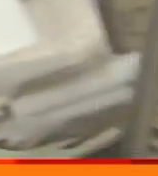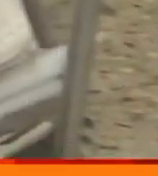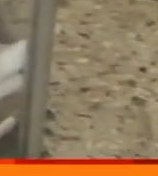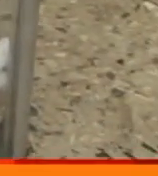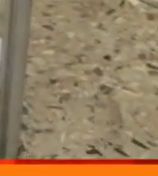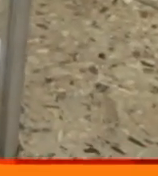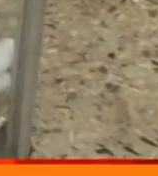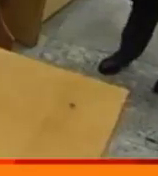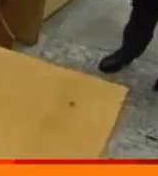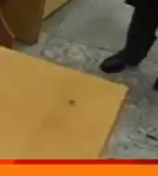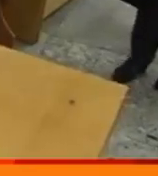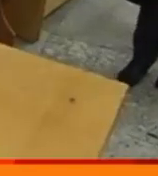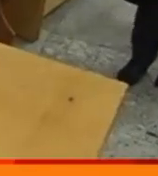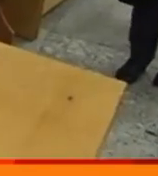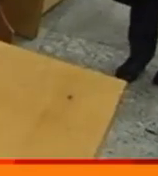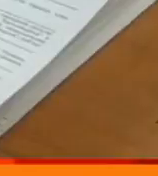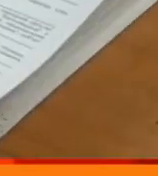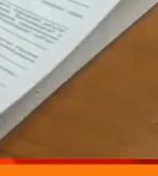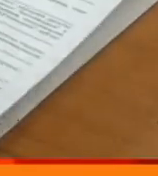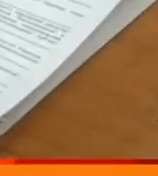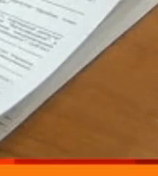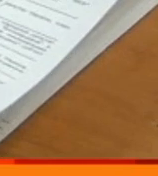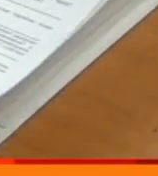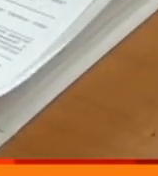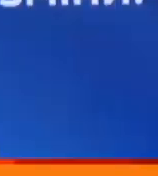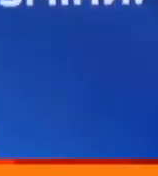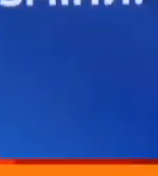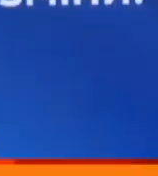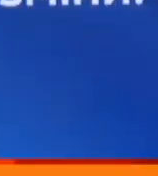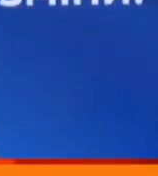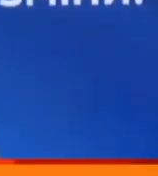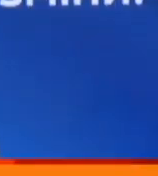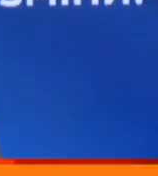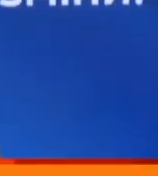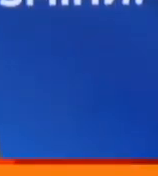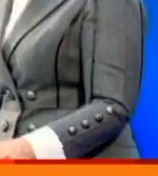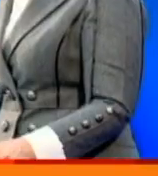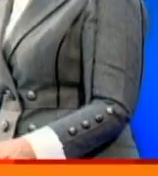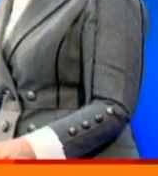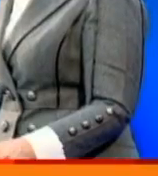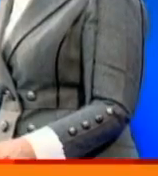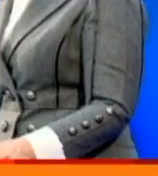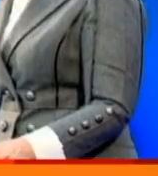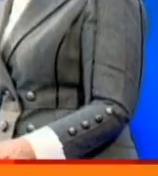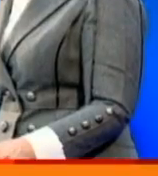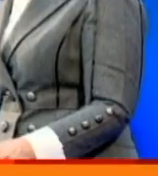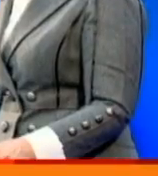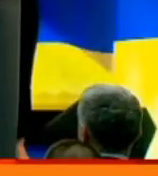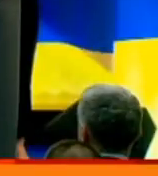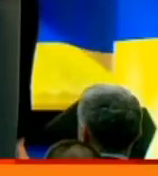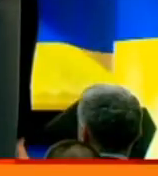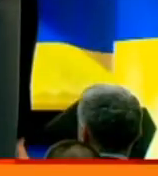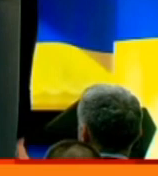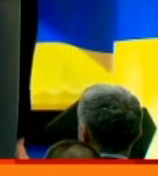Лишився менше, ніж 1%. У ЦВК закінчують рахувати голоси. Тимошенко втрачає будь-який шанс потрапити в другий тур, але